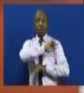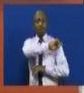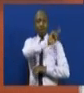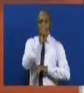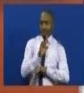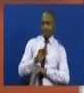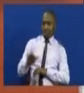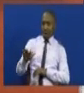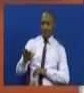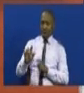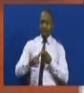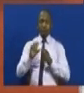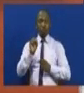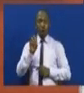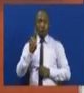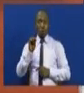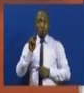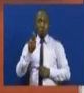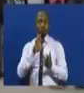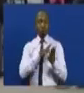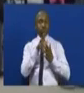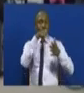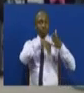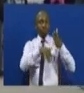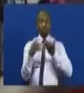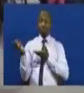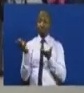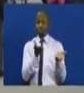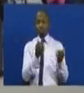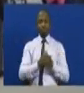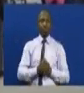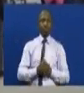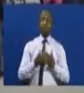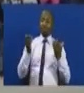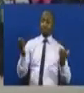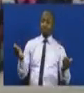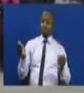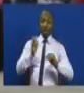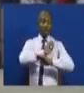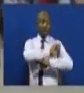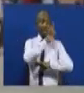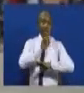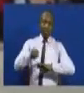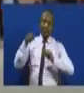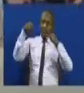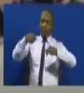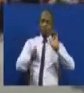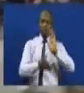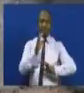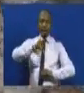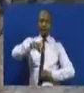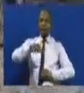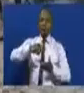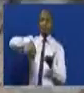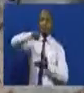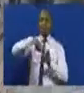Zanzibar na Saumu Mavura. Karibu TBC Aridhio visiwani Zanzibar. Hii leo inaanzia mkoa wa Mjini